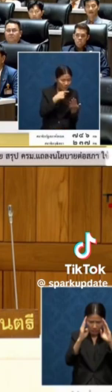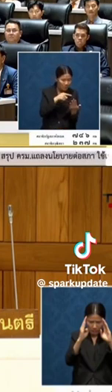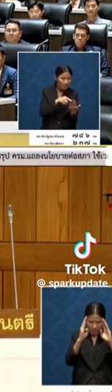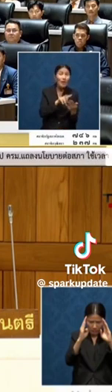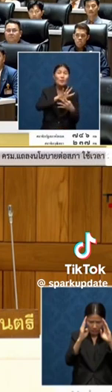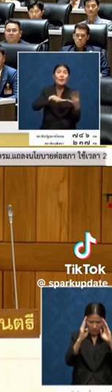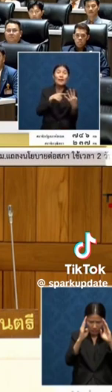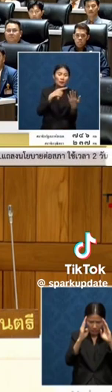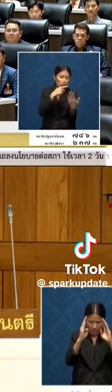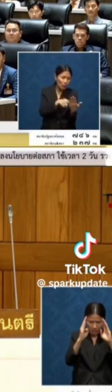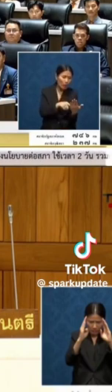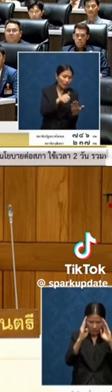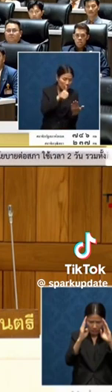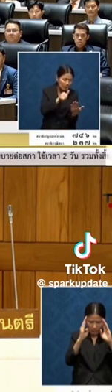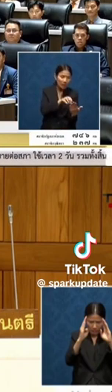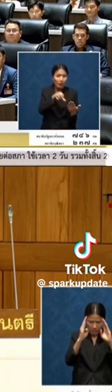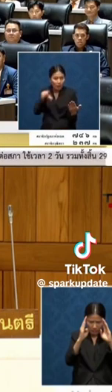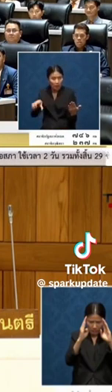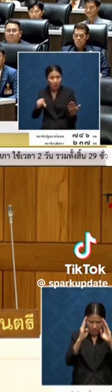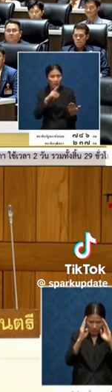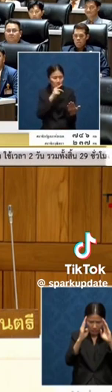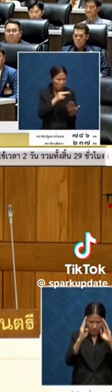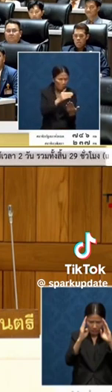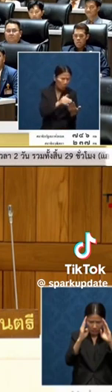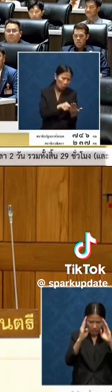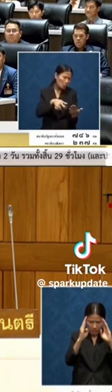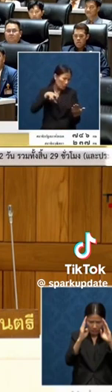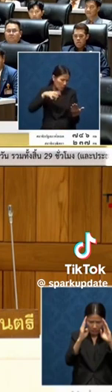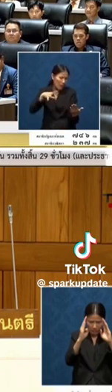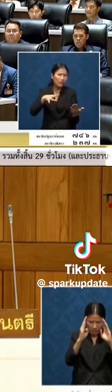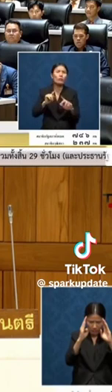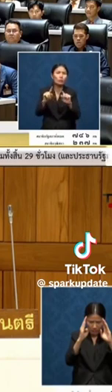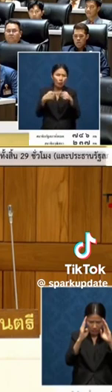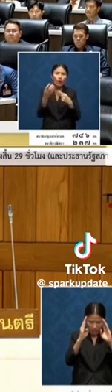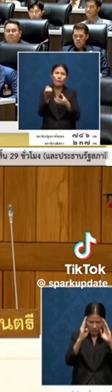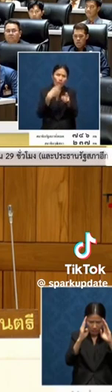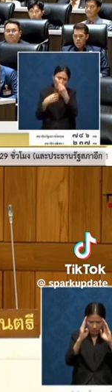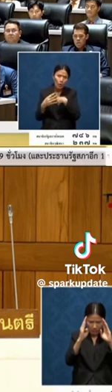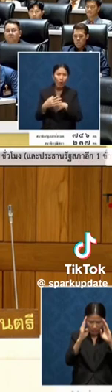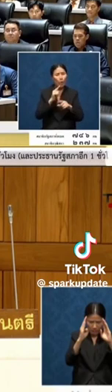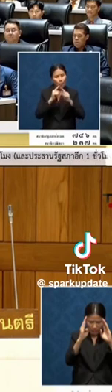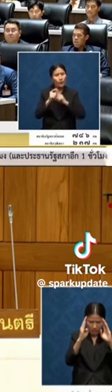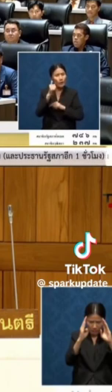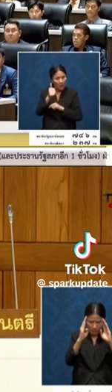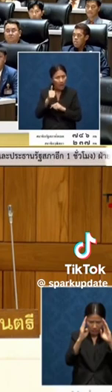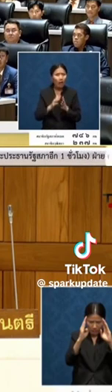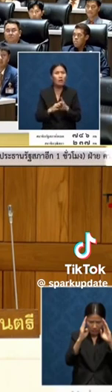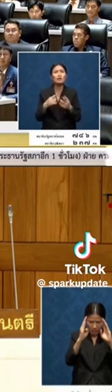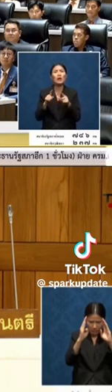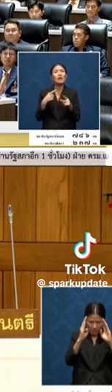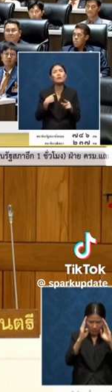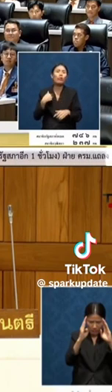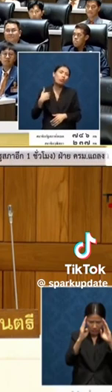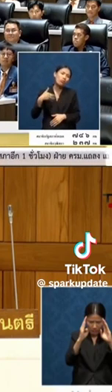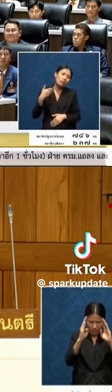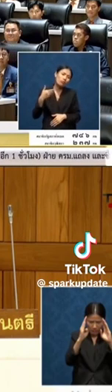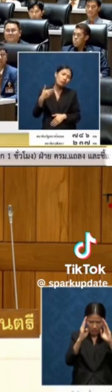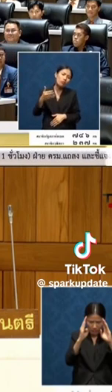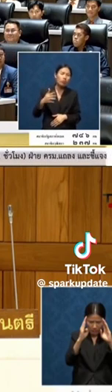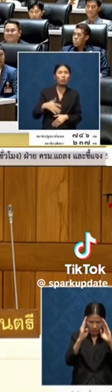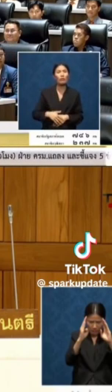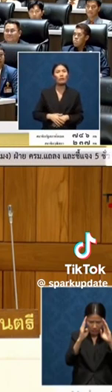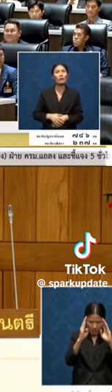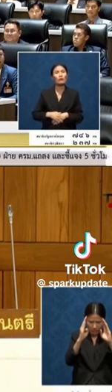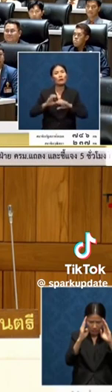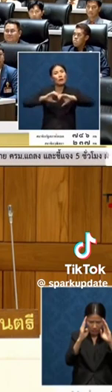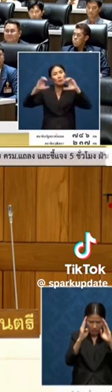ไรที่ท่านไม่เห็นด้วยก็ตอบกลับมาให้ชัดมันถกเถียงกันได้เห็นต่างอยู่ร่วมกันได้แต่จะอยู่ไปวันๆหากินไปวันๆรัฐไม่ยอมเป